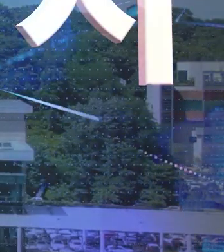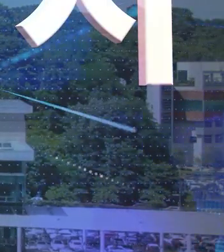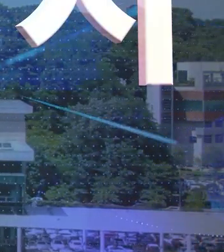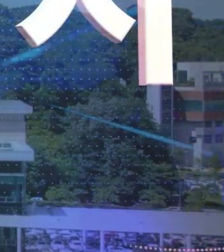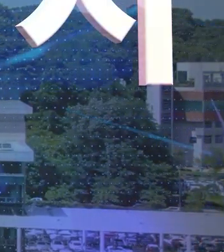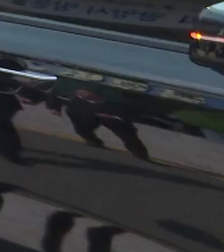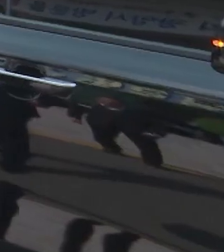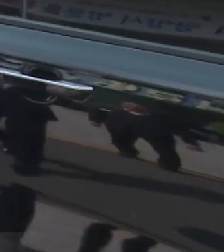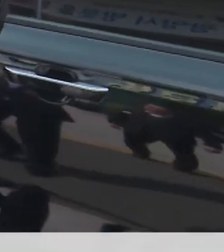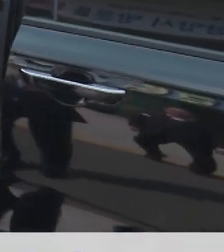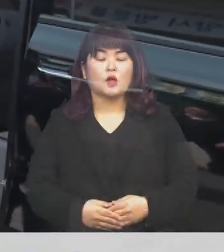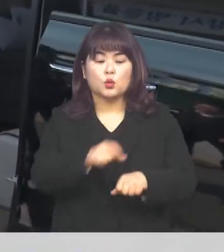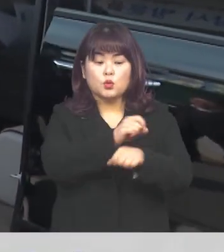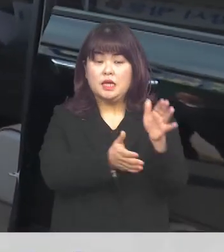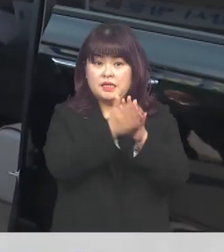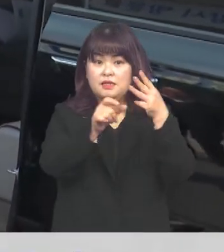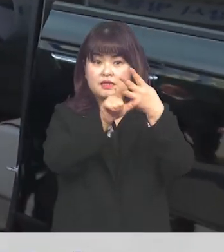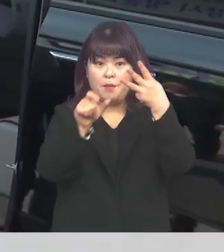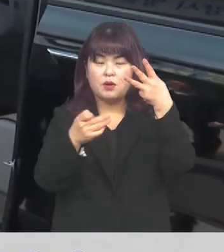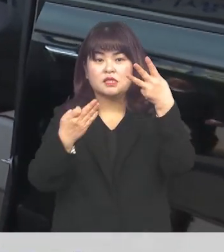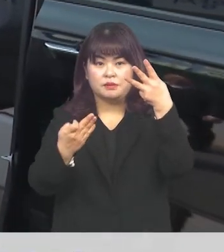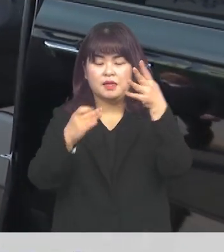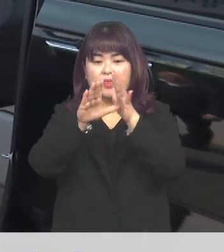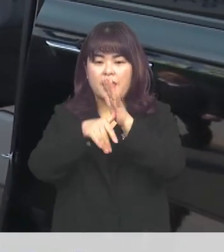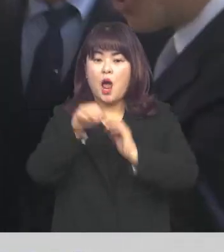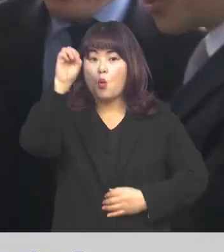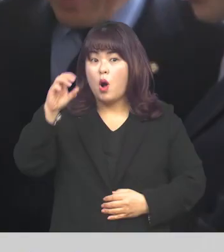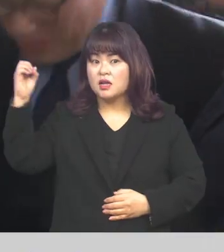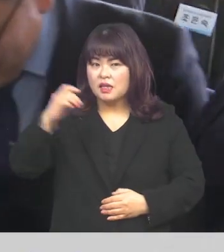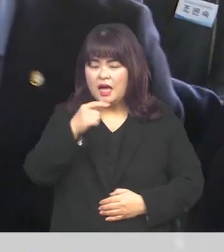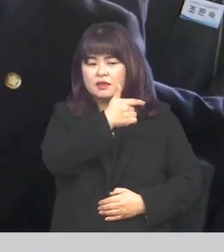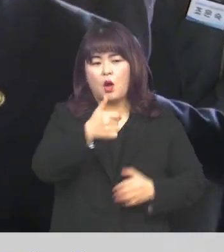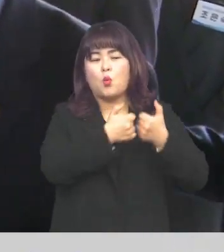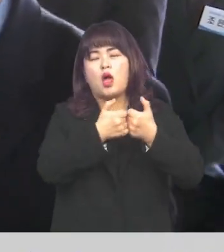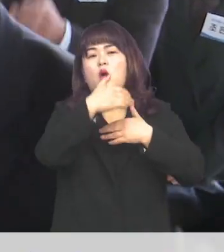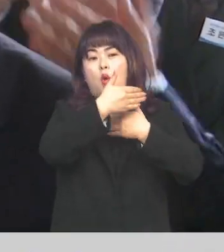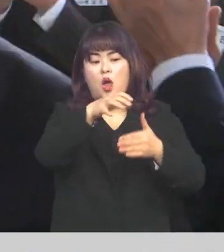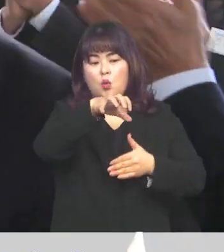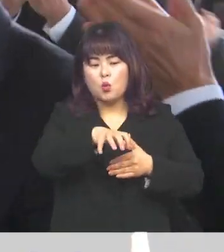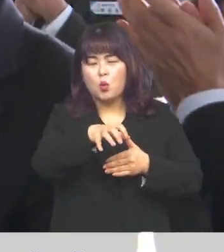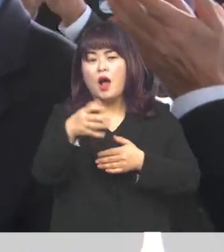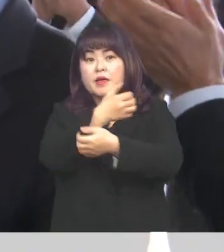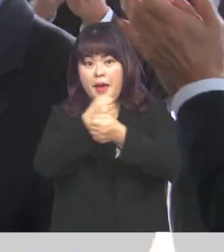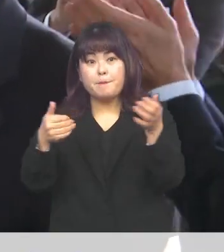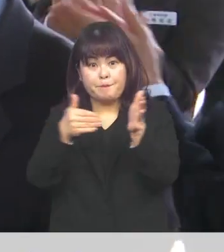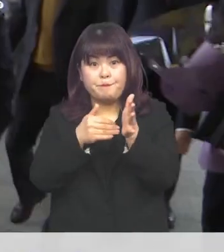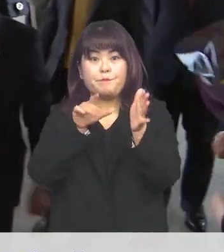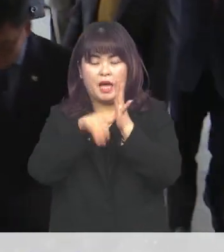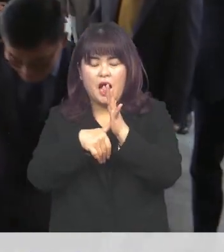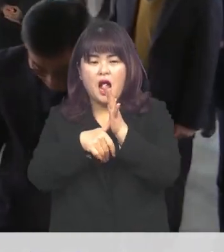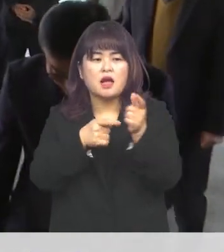품격 용인특례시는 14일 광양시청 대회의실에서 협약식을 갖고 전라남도